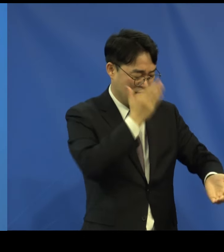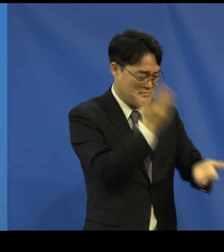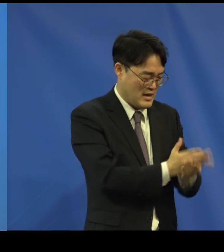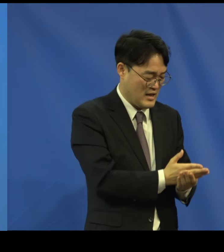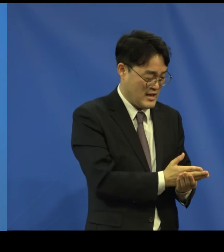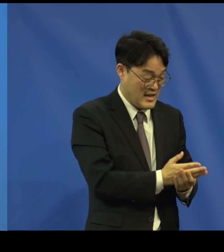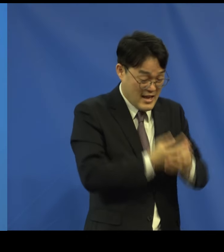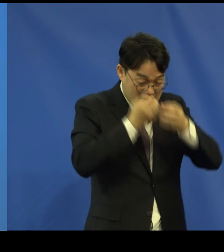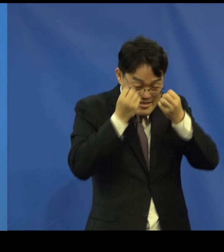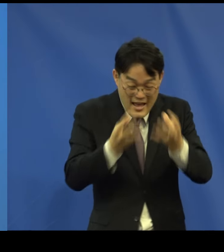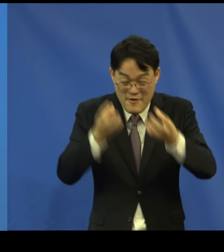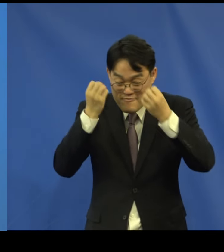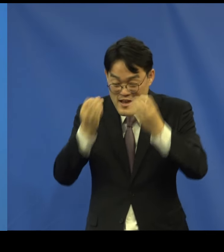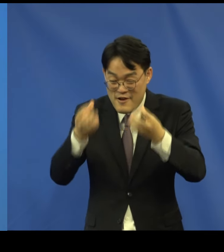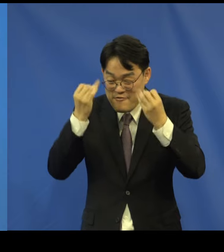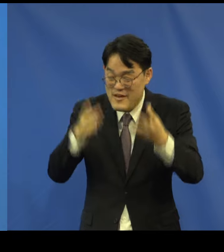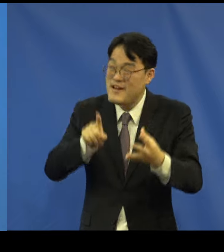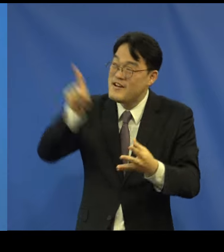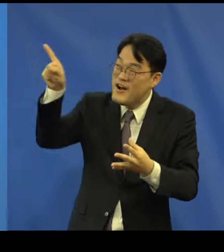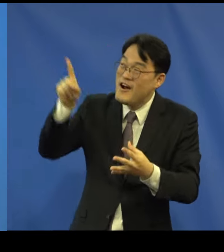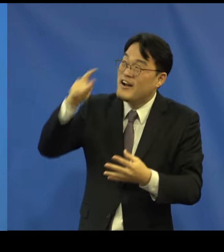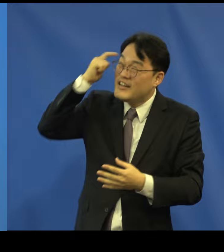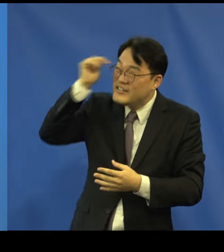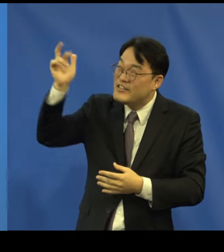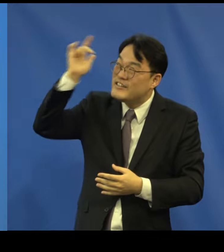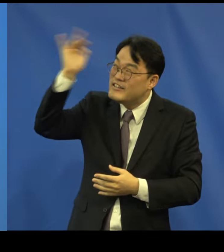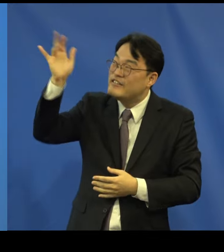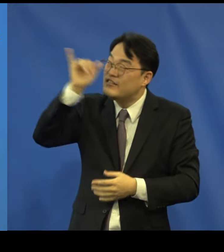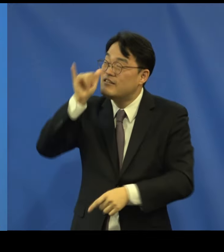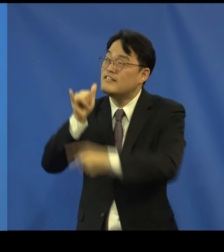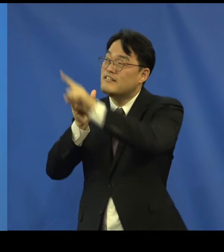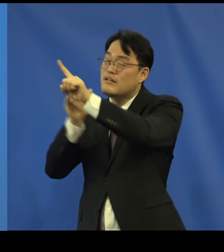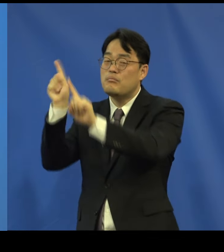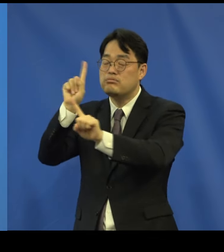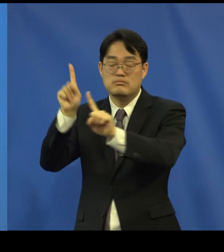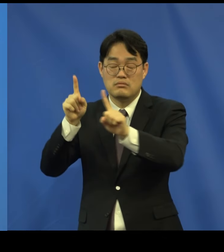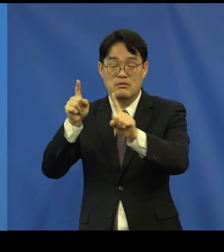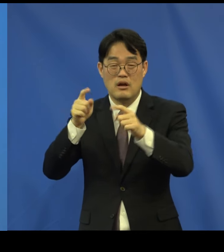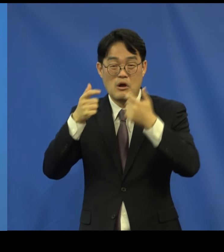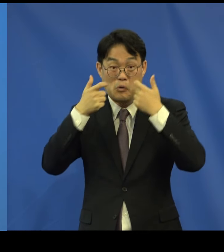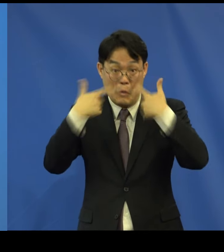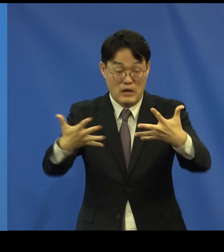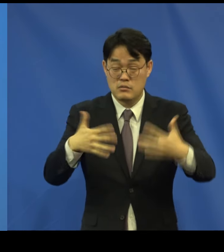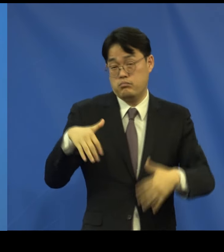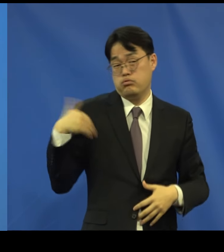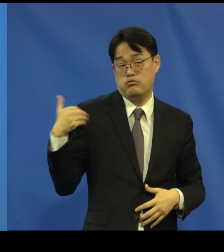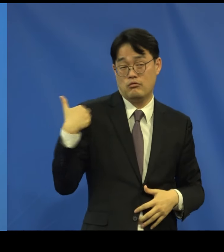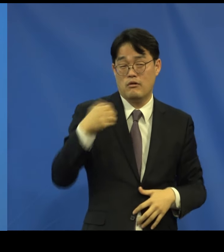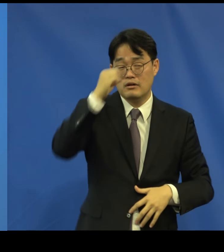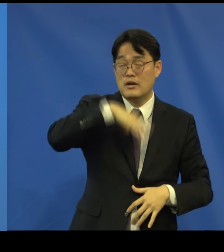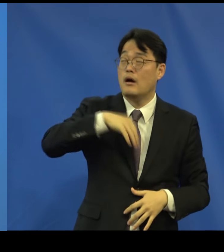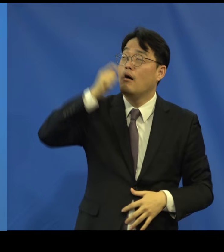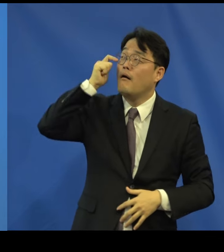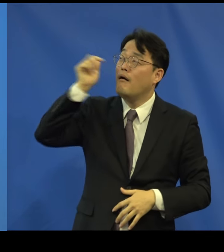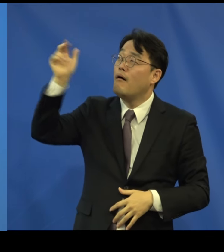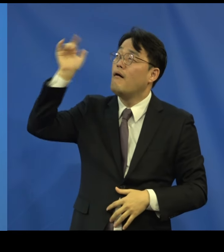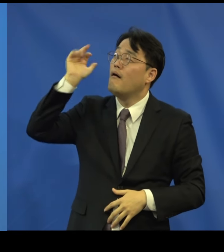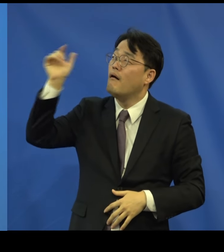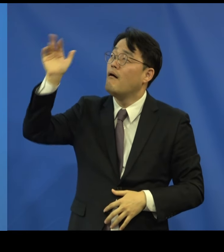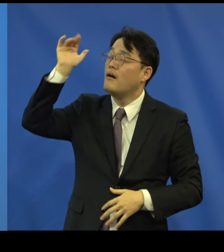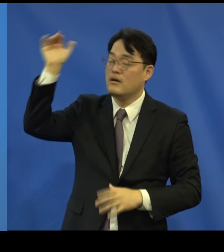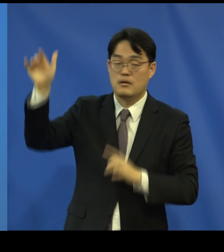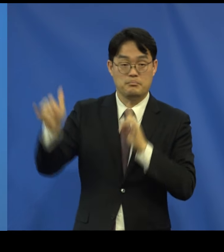사상도 어떤 이념도 이 세상을 천국으로 만들 수 없습니다. 인간의 모든 시도들은 천국에 대한 갈망을 가지고 있음을 알려줄